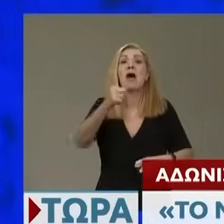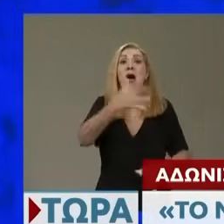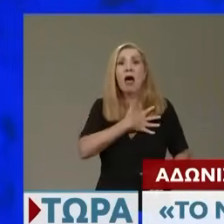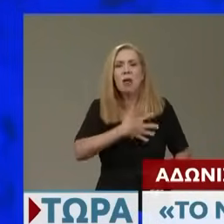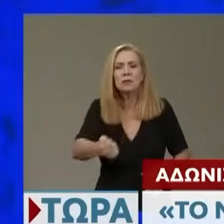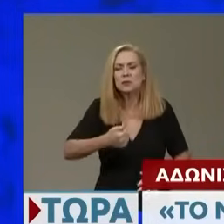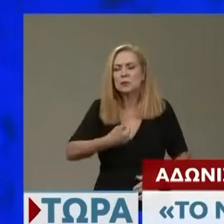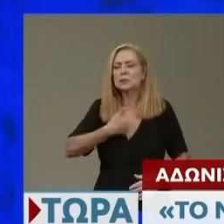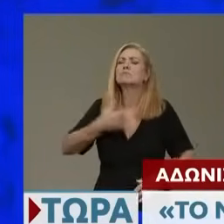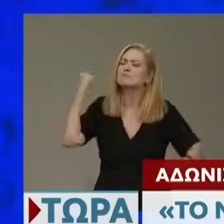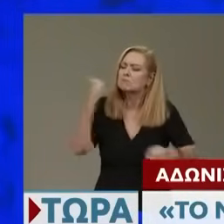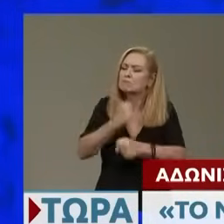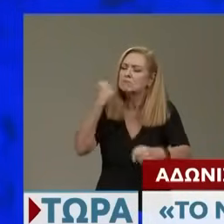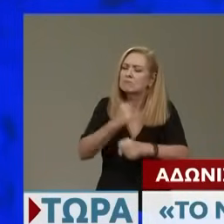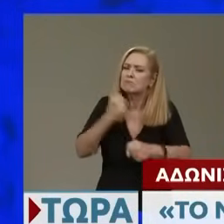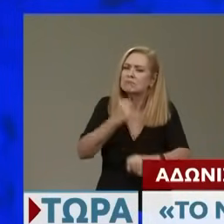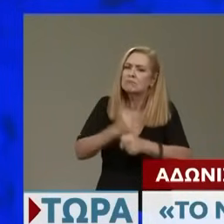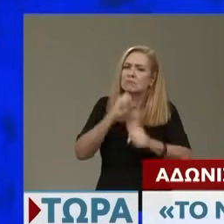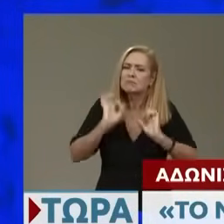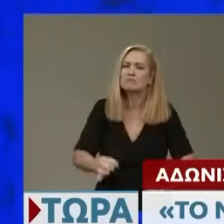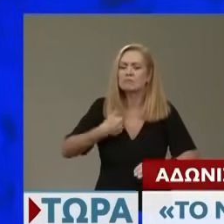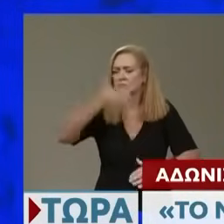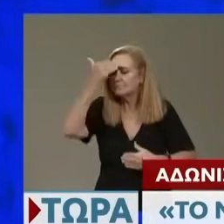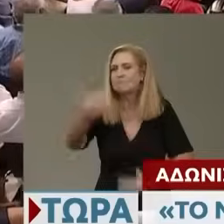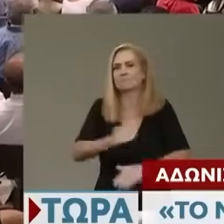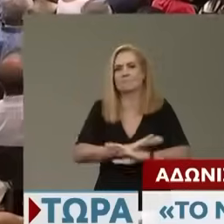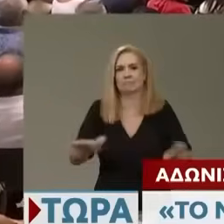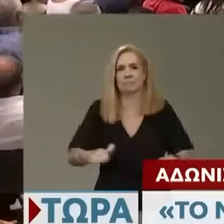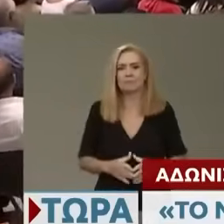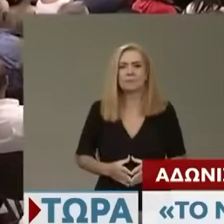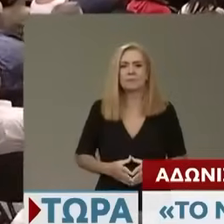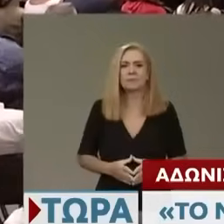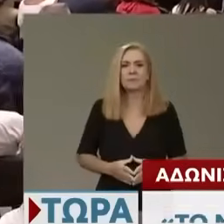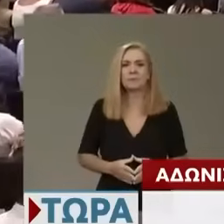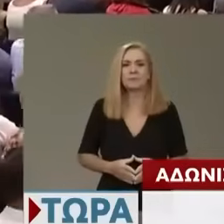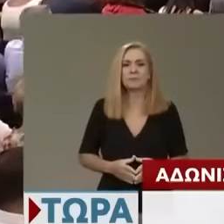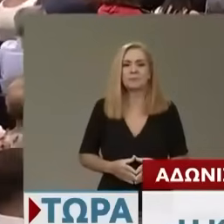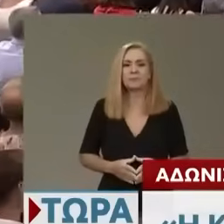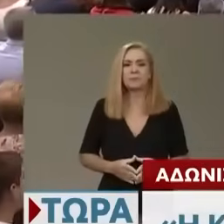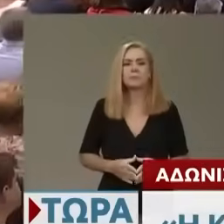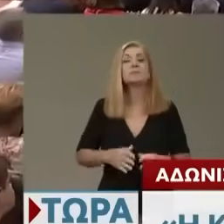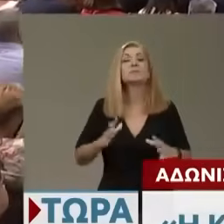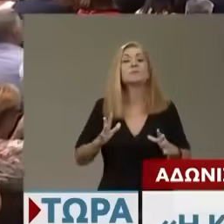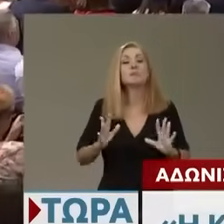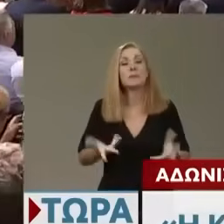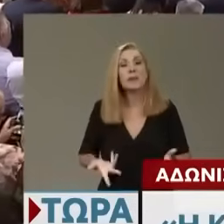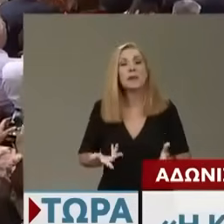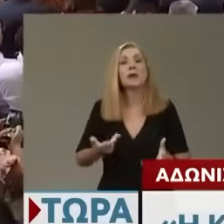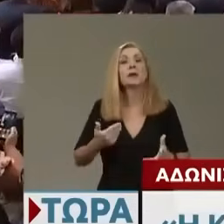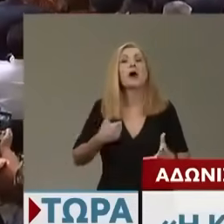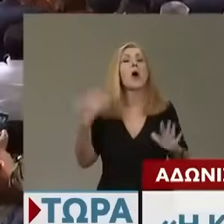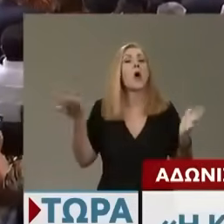καθόλου στο να διορθώσετε την εικόνα που έχουμε δει το τελευταίο διάστημα με τις αντιδράσεις